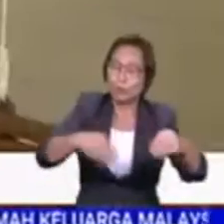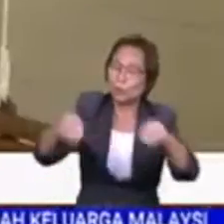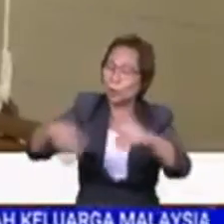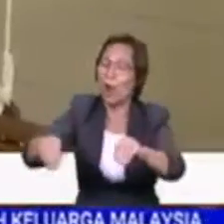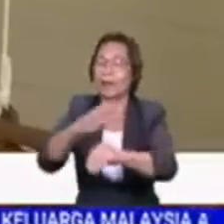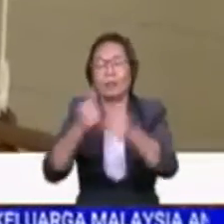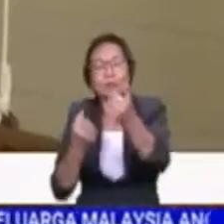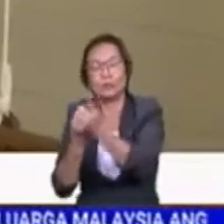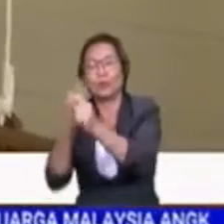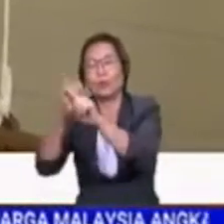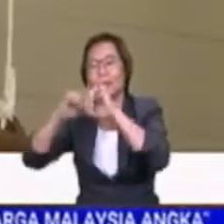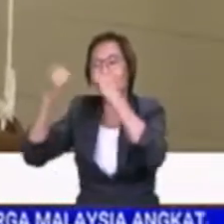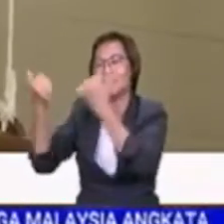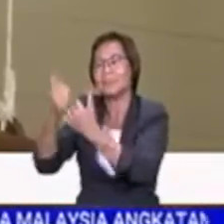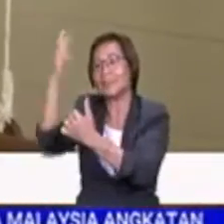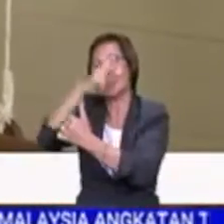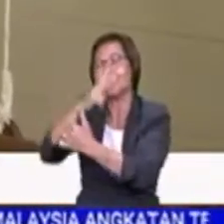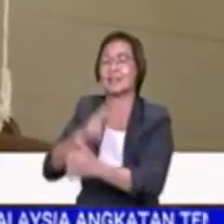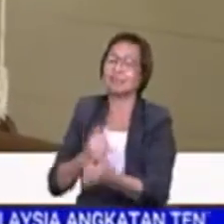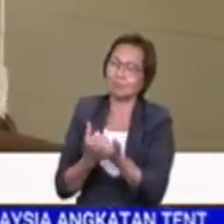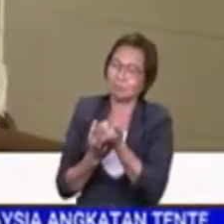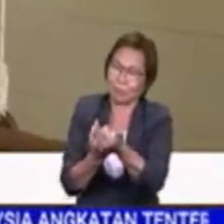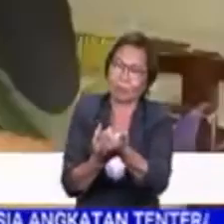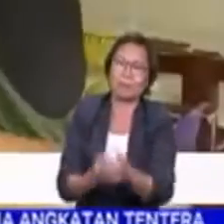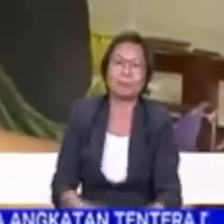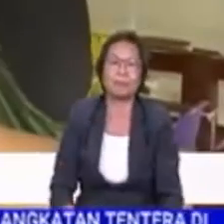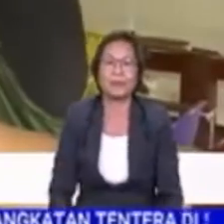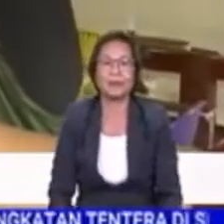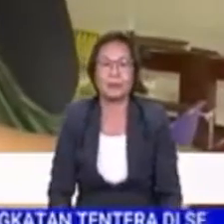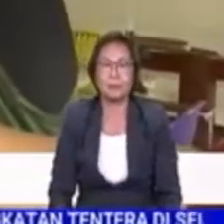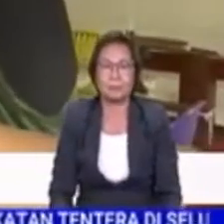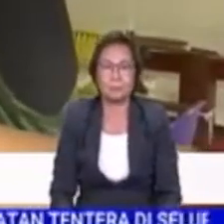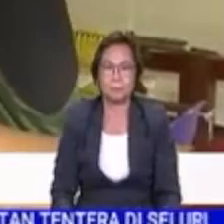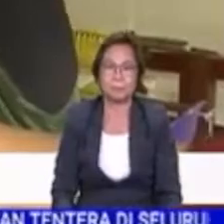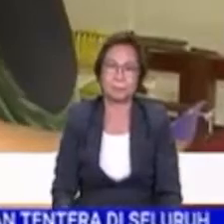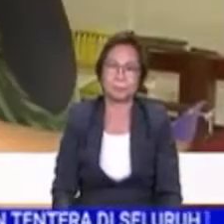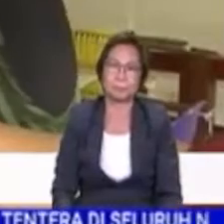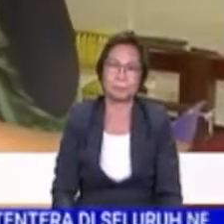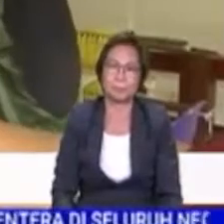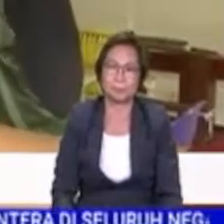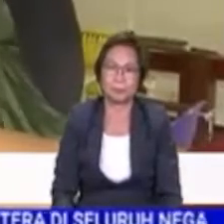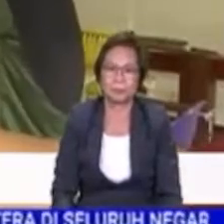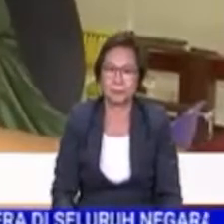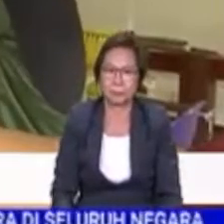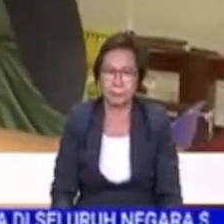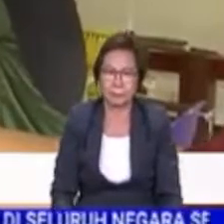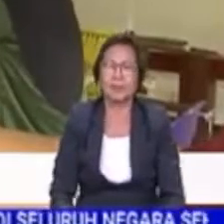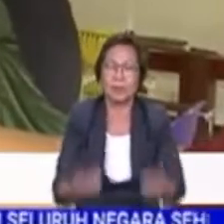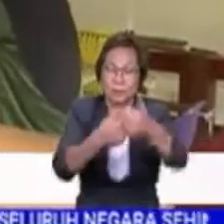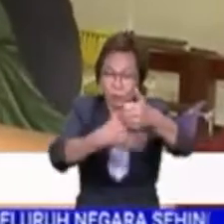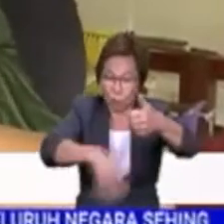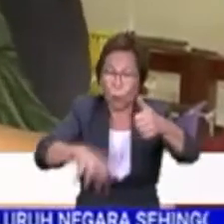dan sokongan daripada agensi kerajaan yang terlibat. Di antaranya adalah Kraft Tangan Malaysia, Cawangan